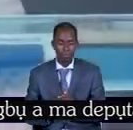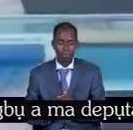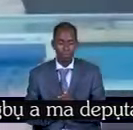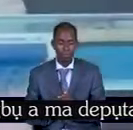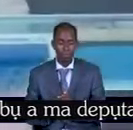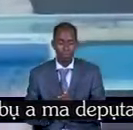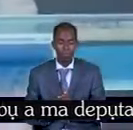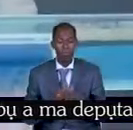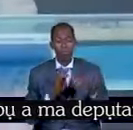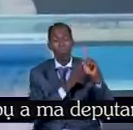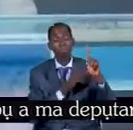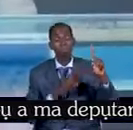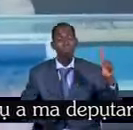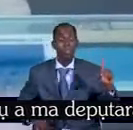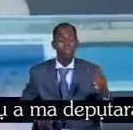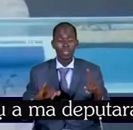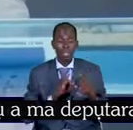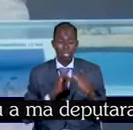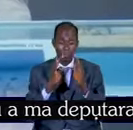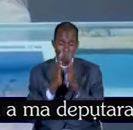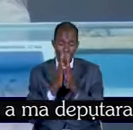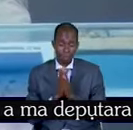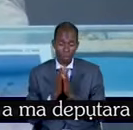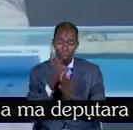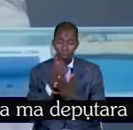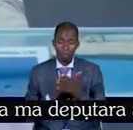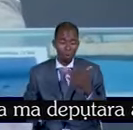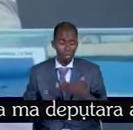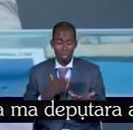Onye nwe anyị, na-arịọ gị, ihe ọ sọrọ ya